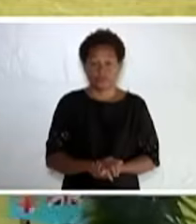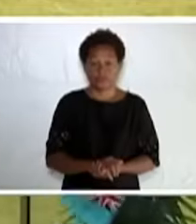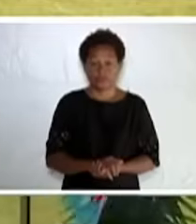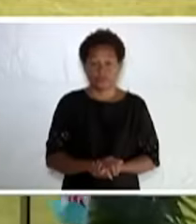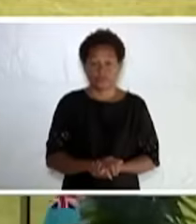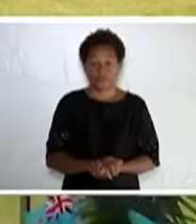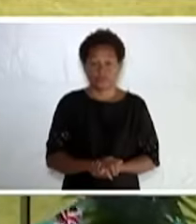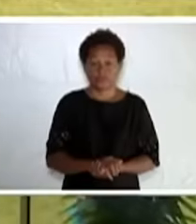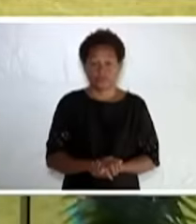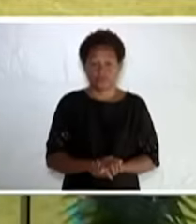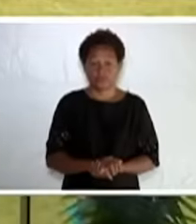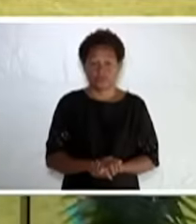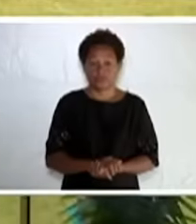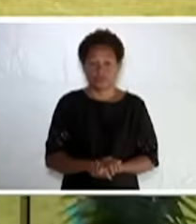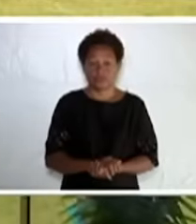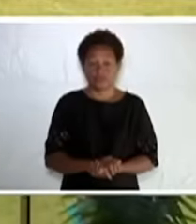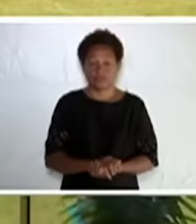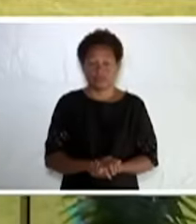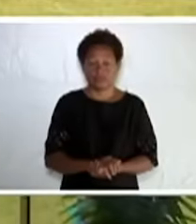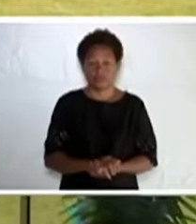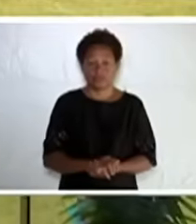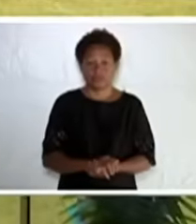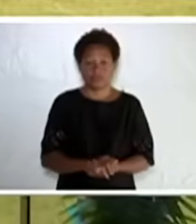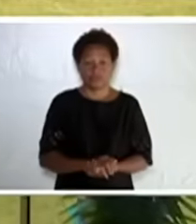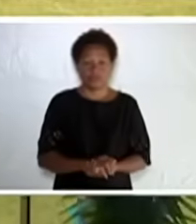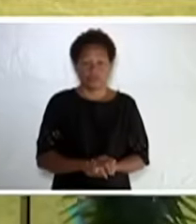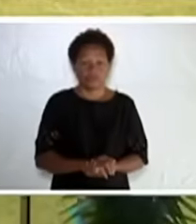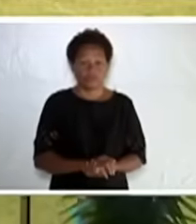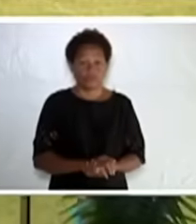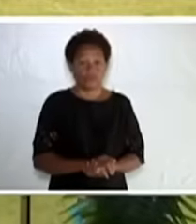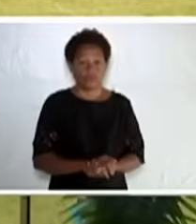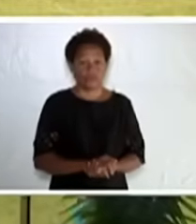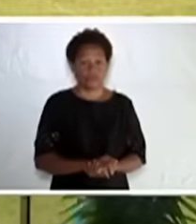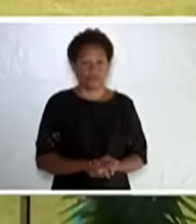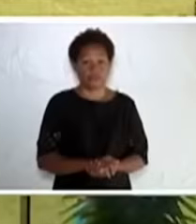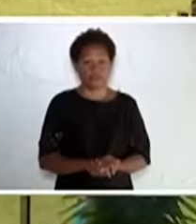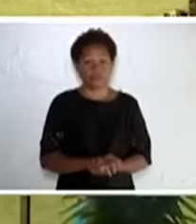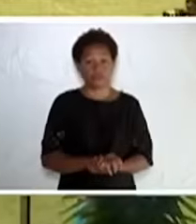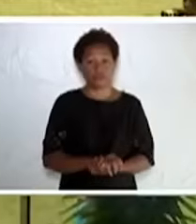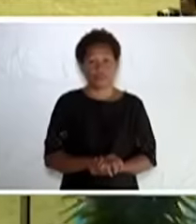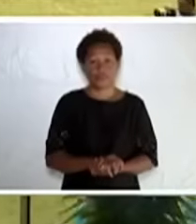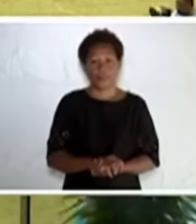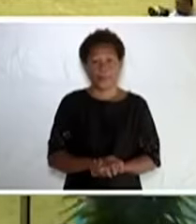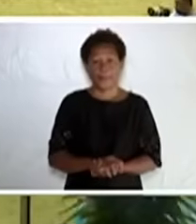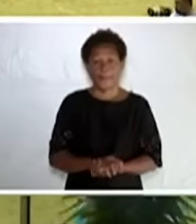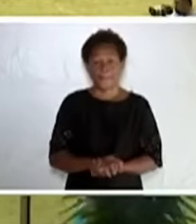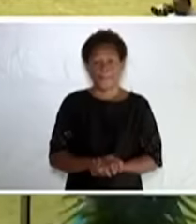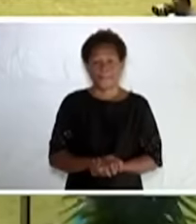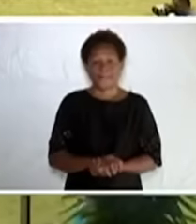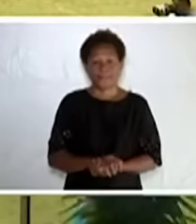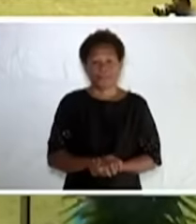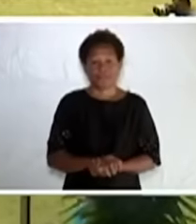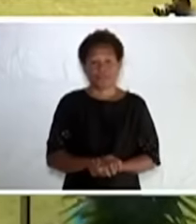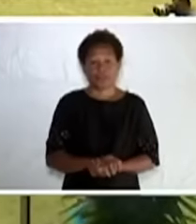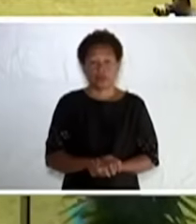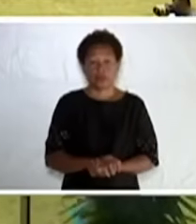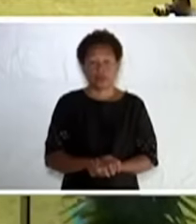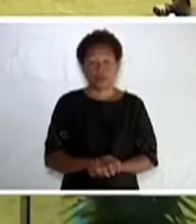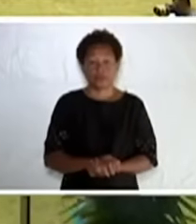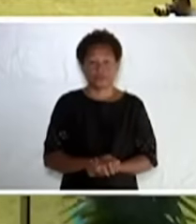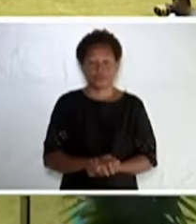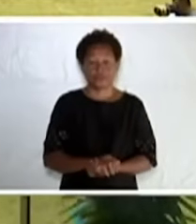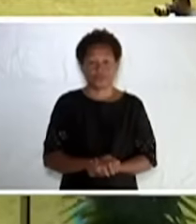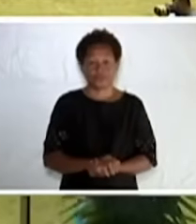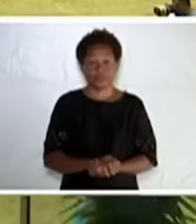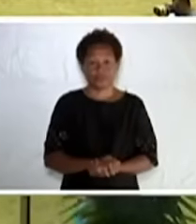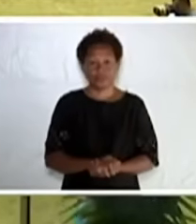आप ज़रूर उनकी मदद करें, अपना दिल खोल कर दान दें। जिन लोगों ने हमारे वतन की सुरक्षा के लिए अपनी ज़िंदगी दी है, अपनी जान को